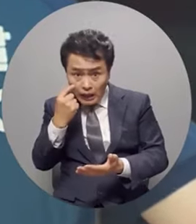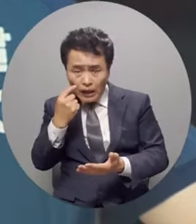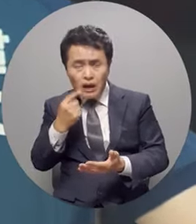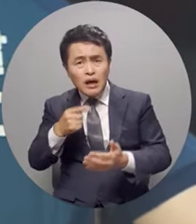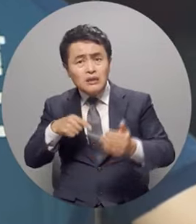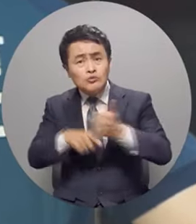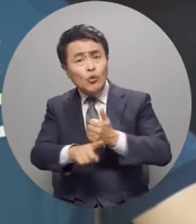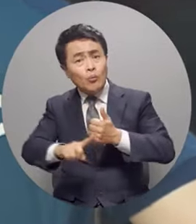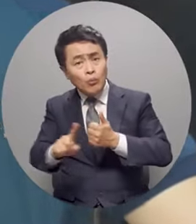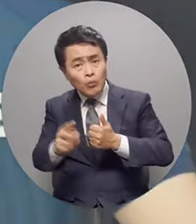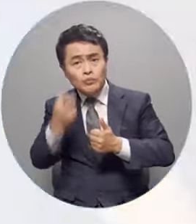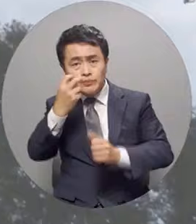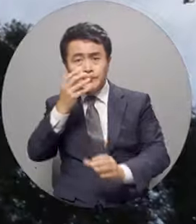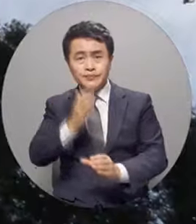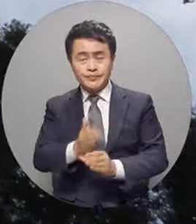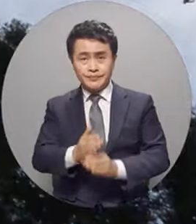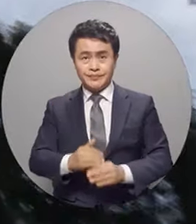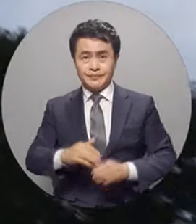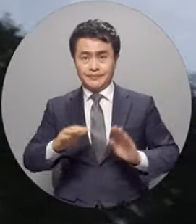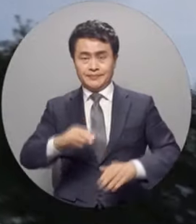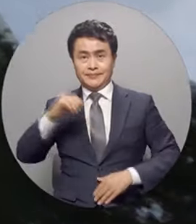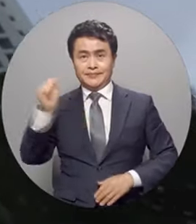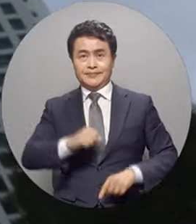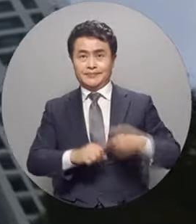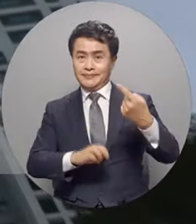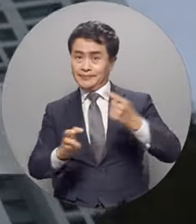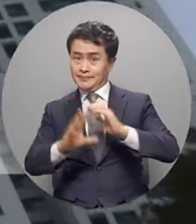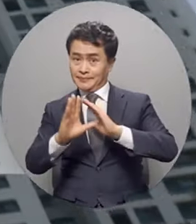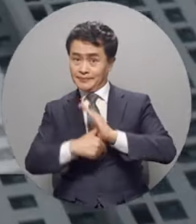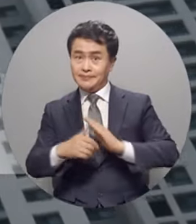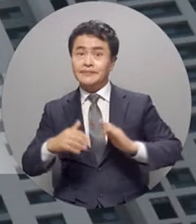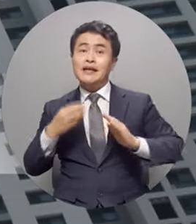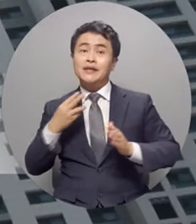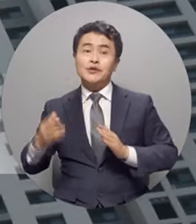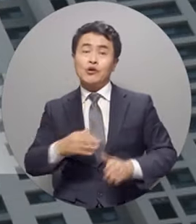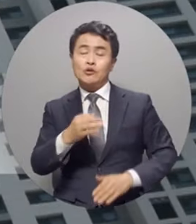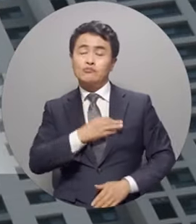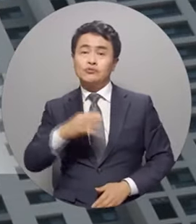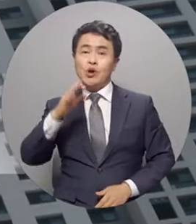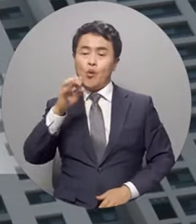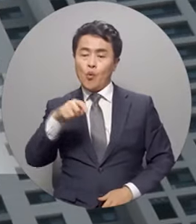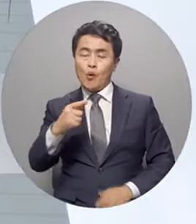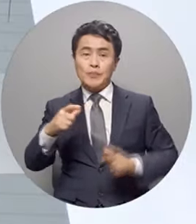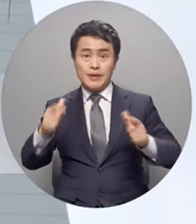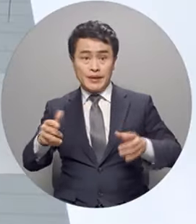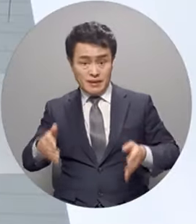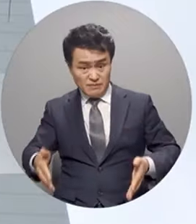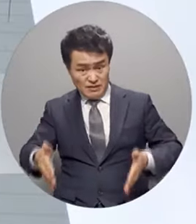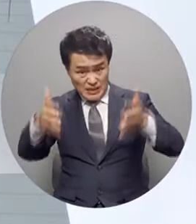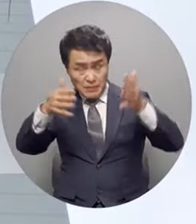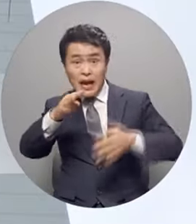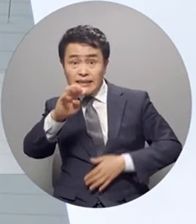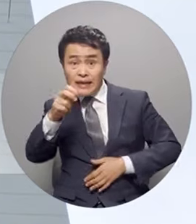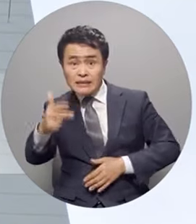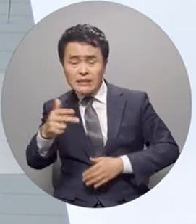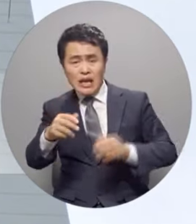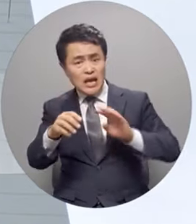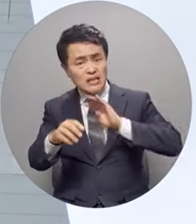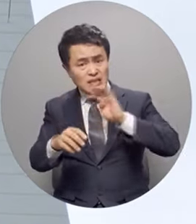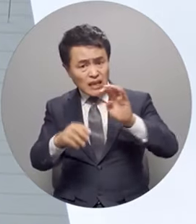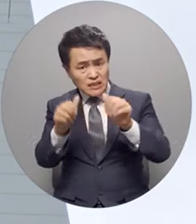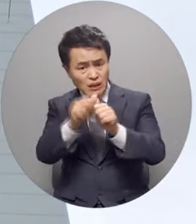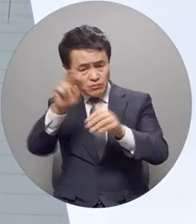경위를 조사하고 있습니다. 오늘 새벽 1시 반쯤 경기 부천 원미구의 한 아파트 47층에서 40대 남성이